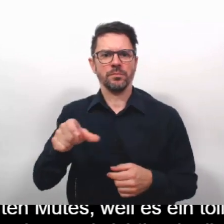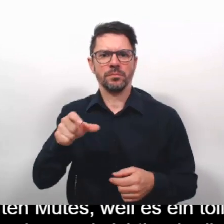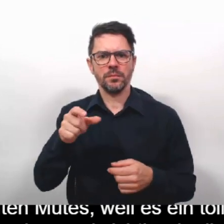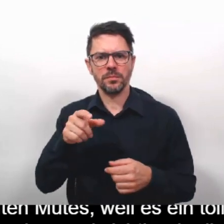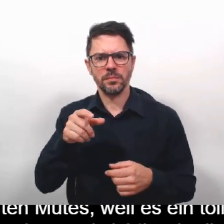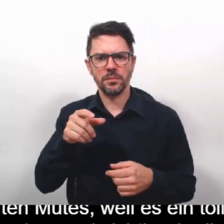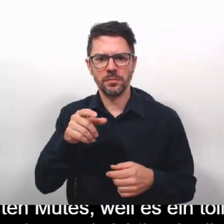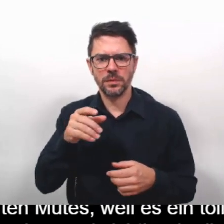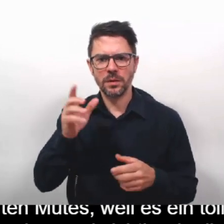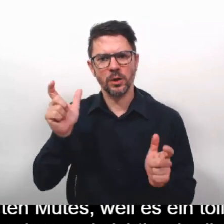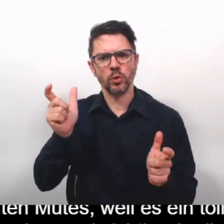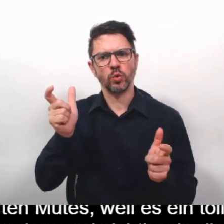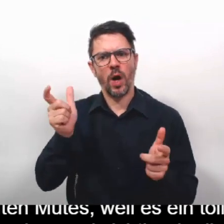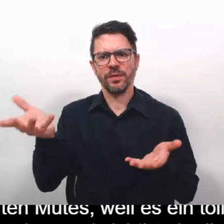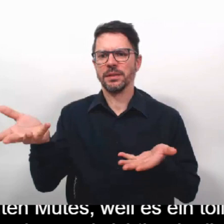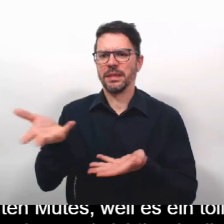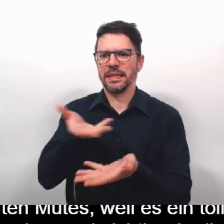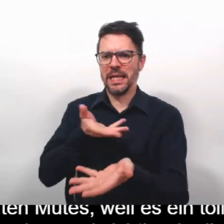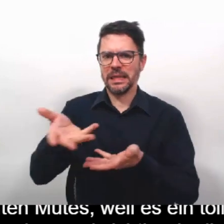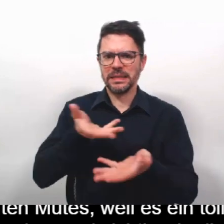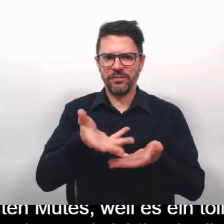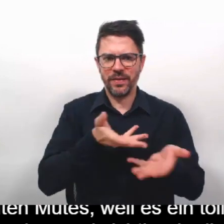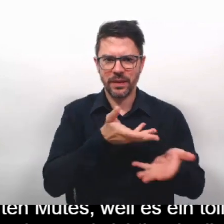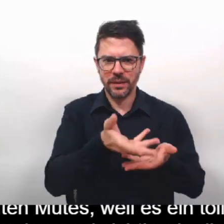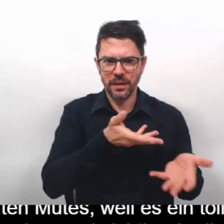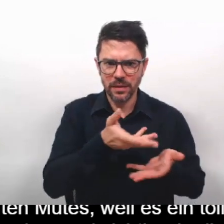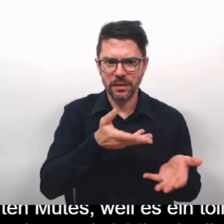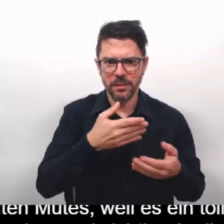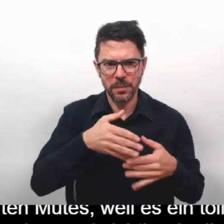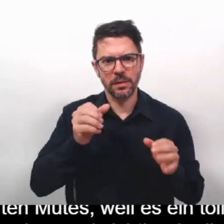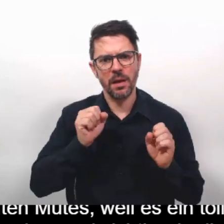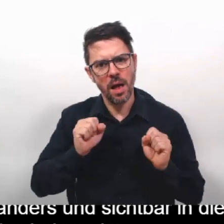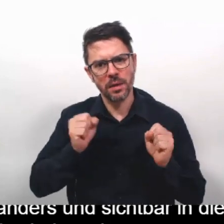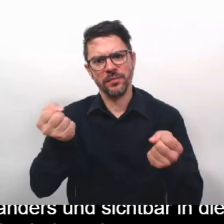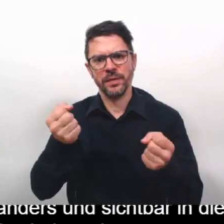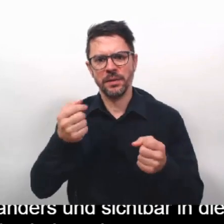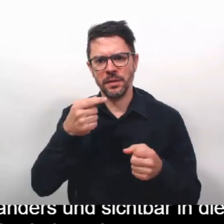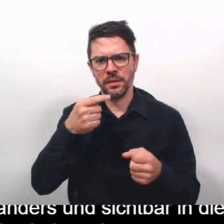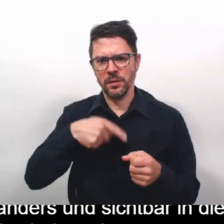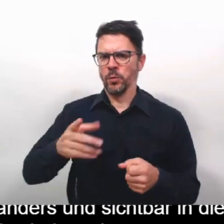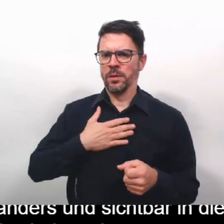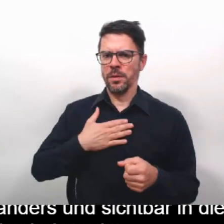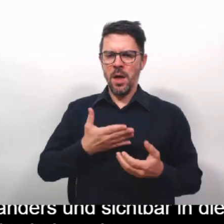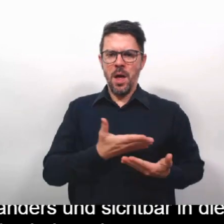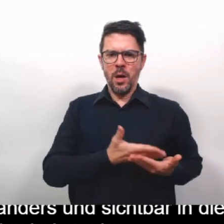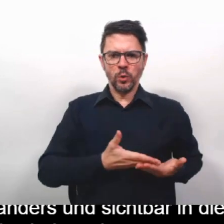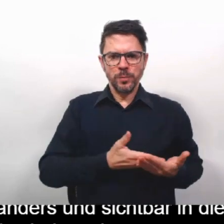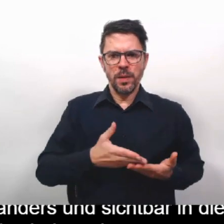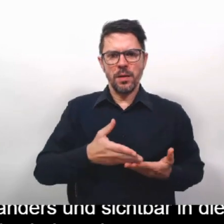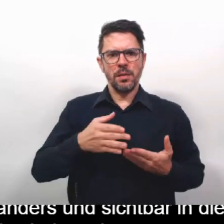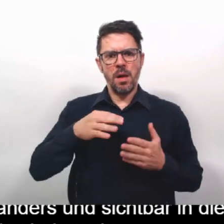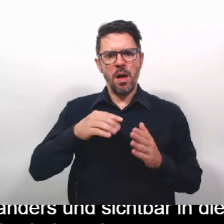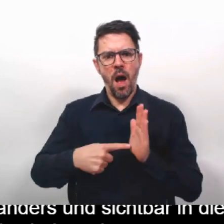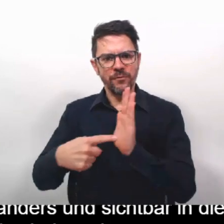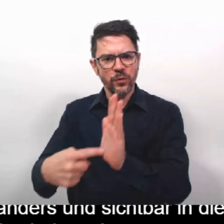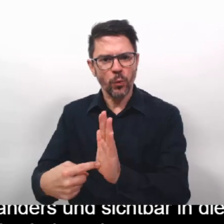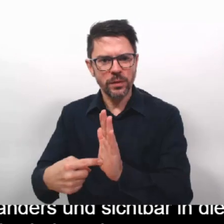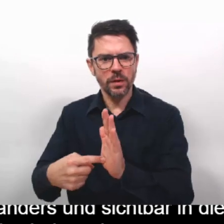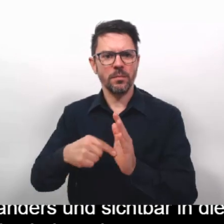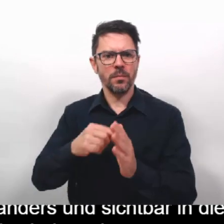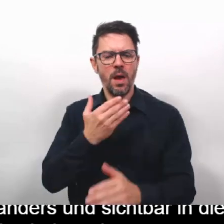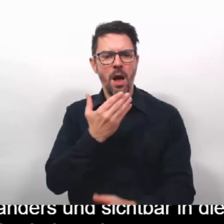Kunsthochschulen gerade in der digitalen Entwicklung und auch in der technischen Entwicklung im Zusammenspiel mit der künstlerischen